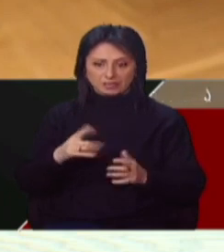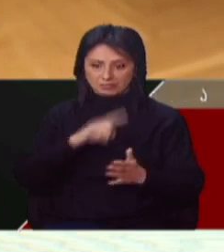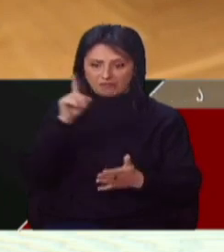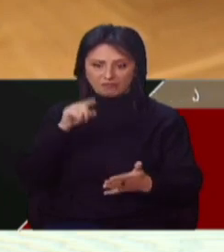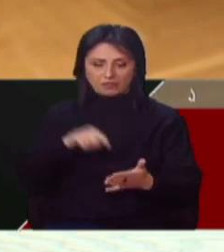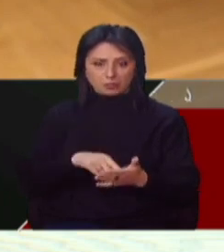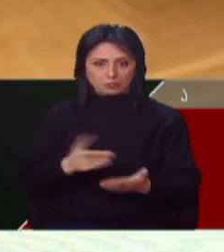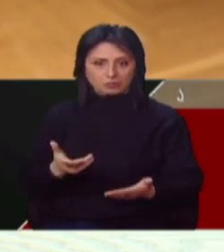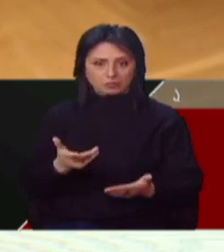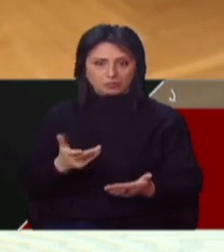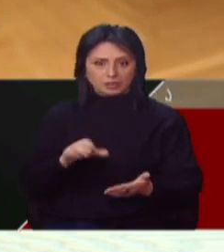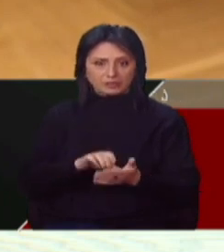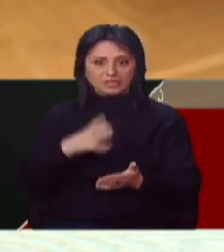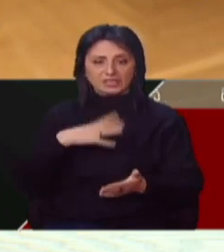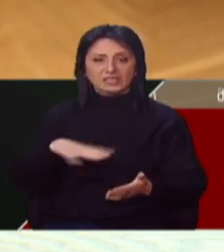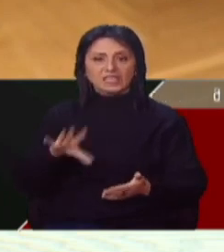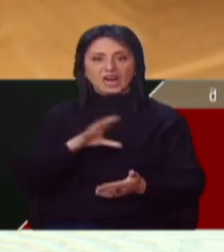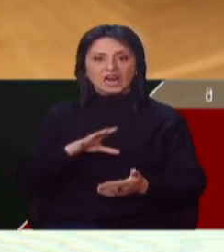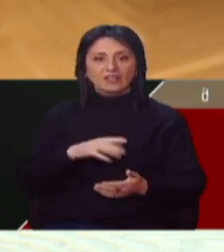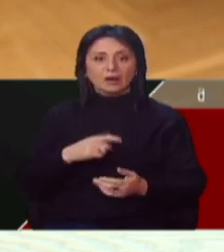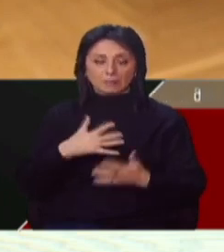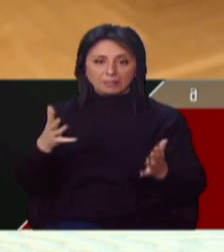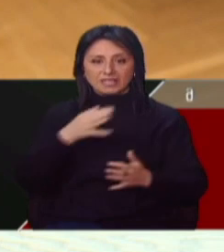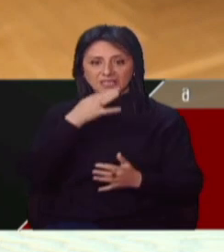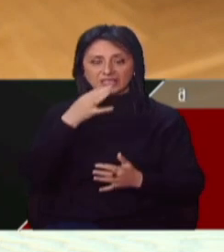ești nișin